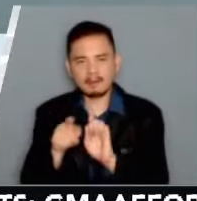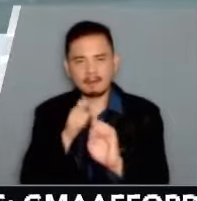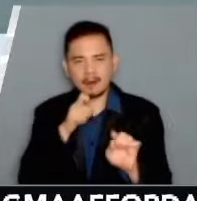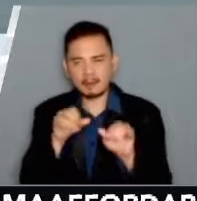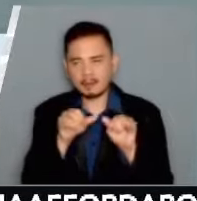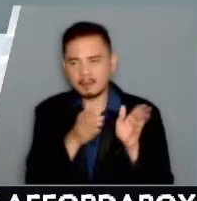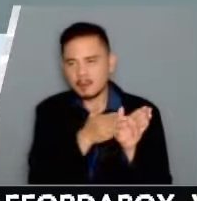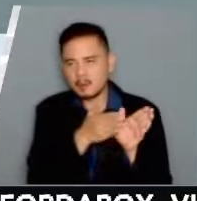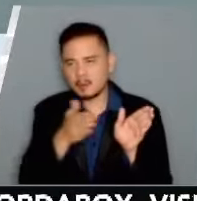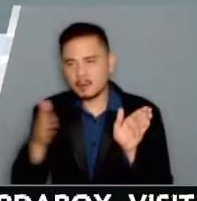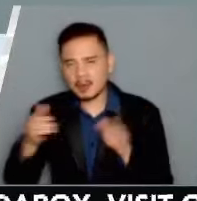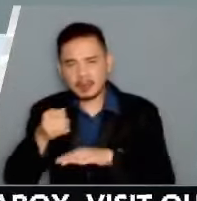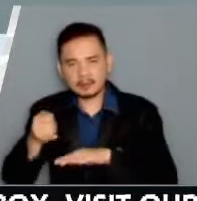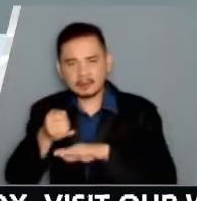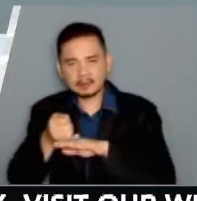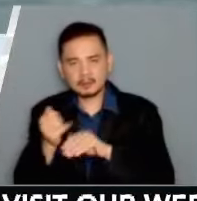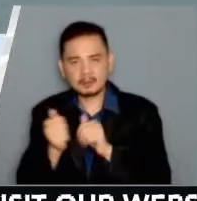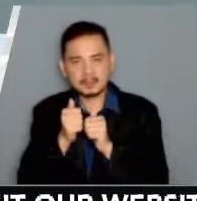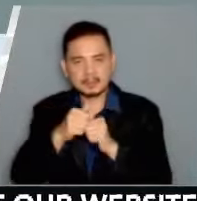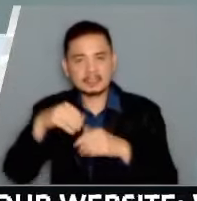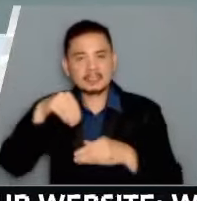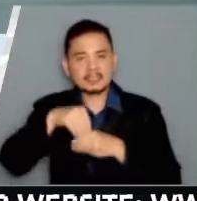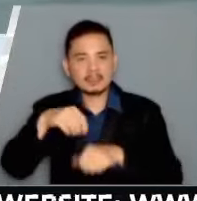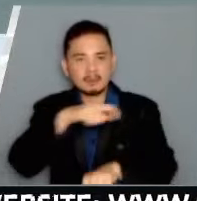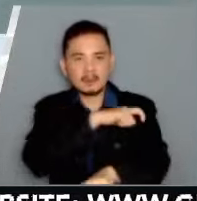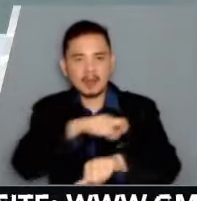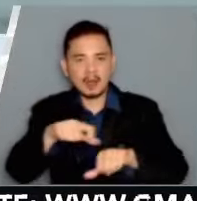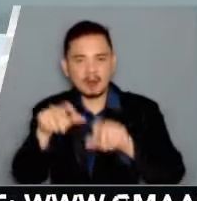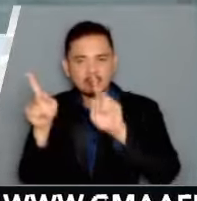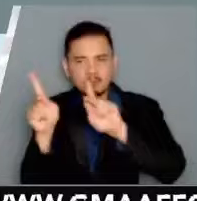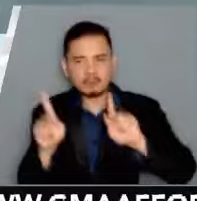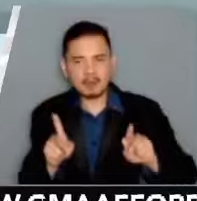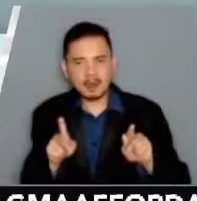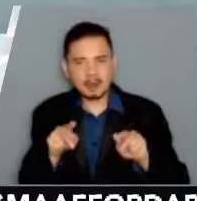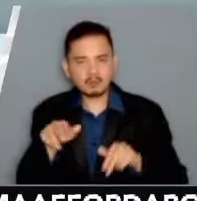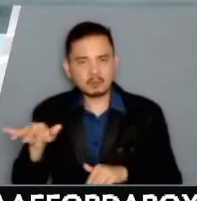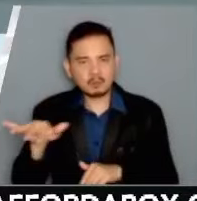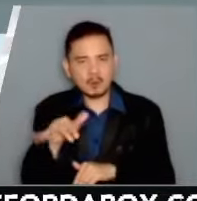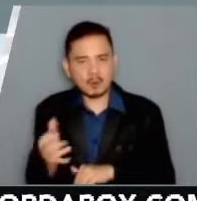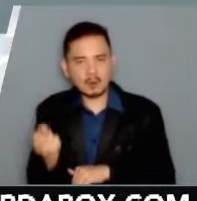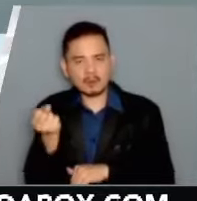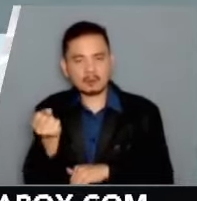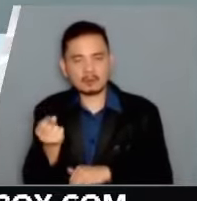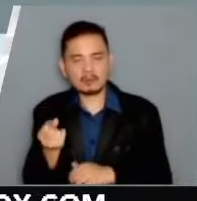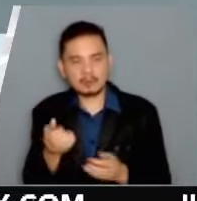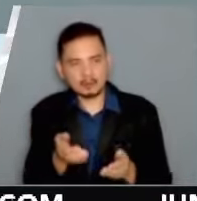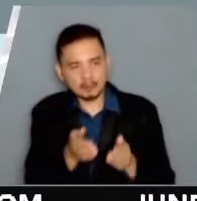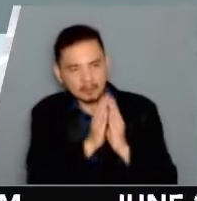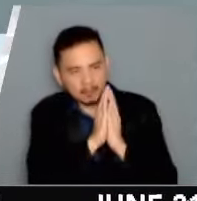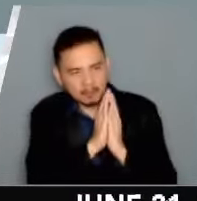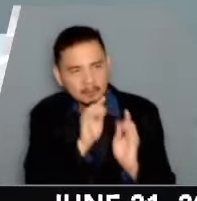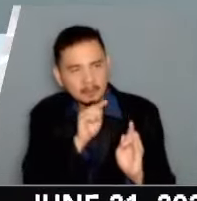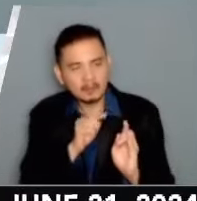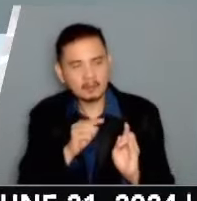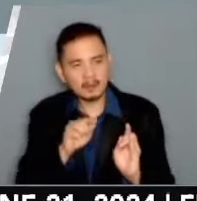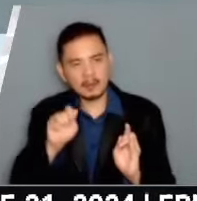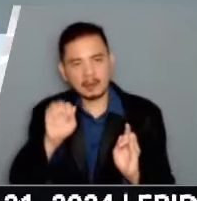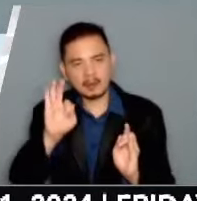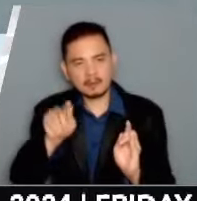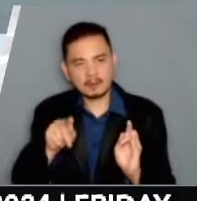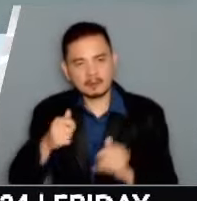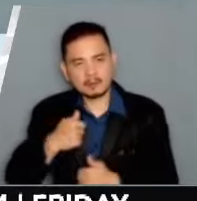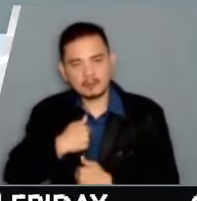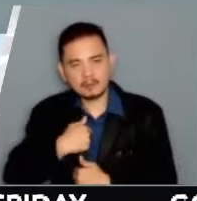municipal waters ng Balabac. Hiningi na ng GMA Integrated News ang komento rito ng AFP Western Command pero wala pa silang